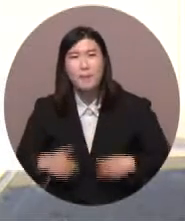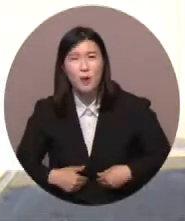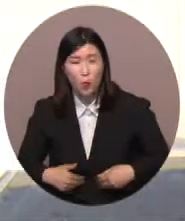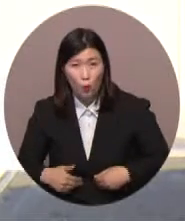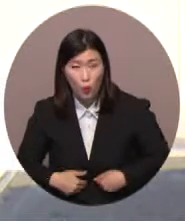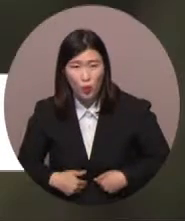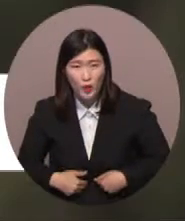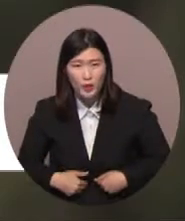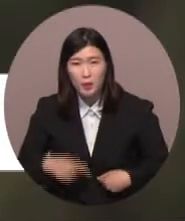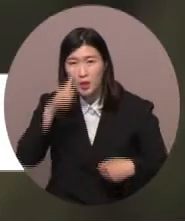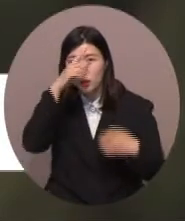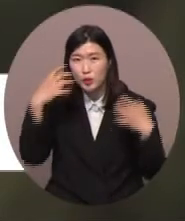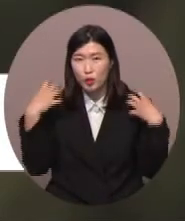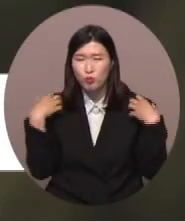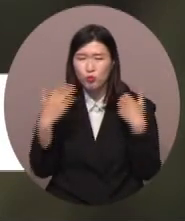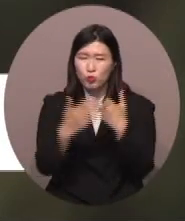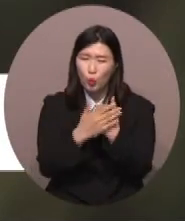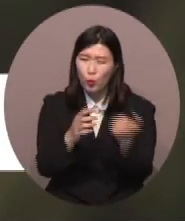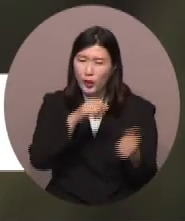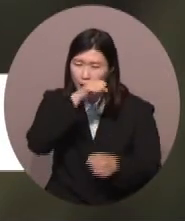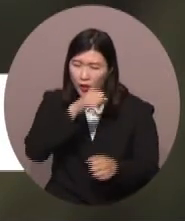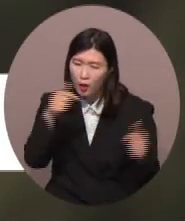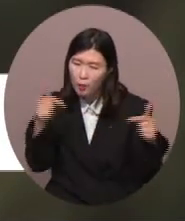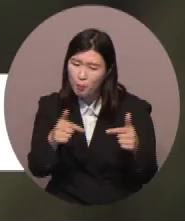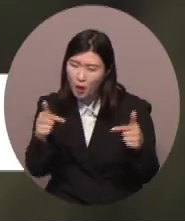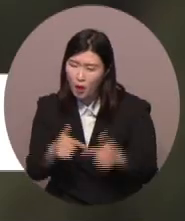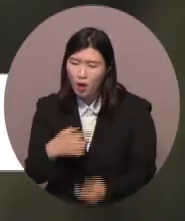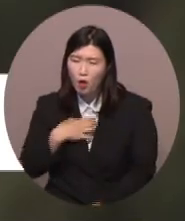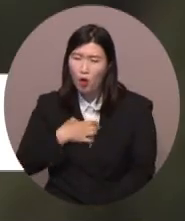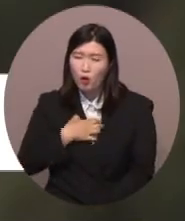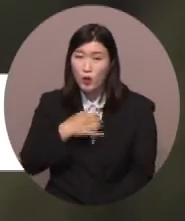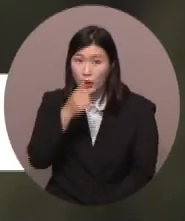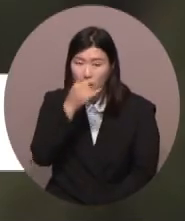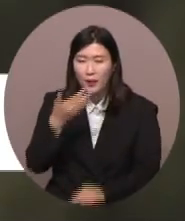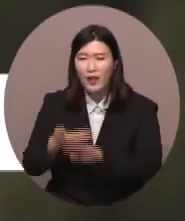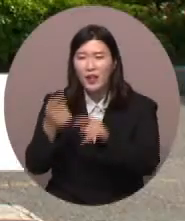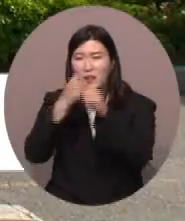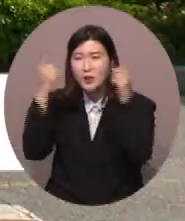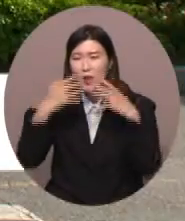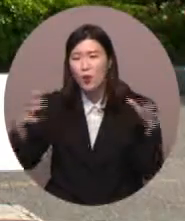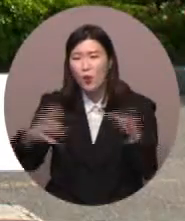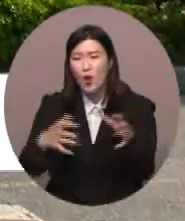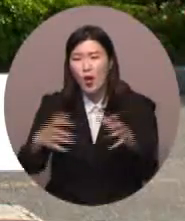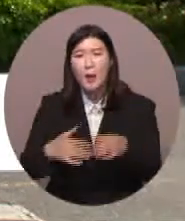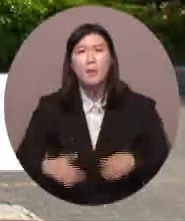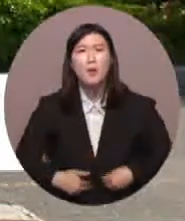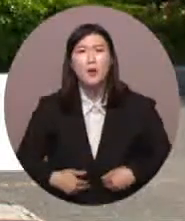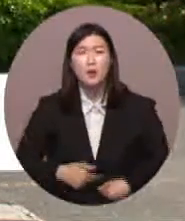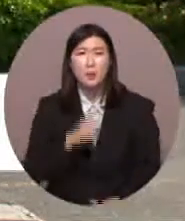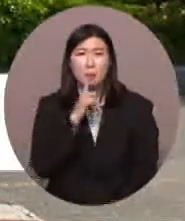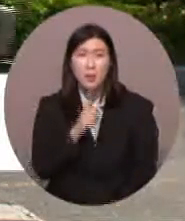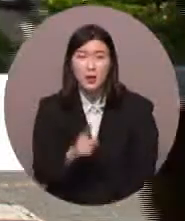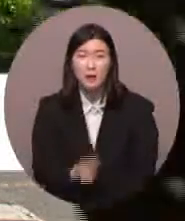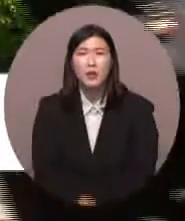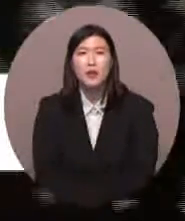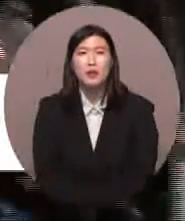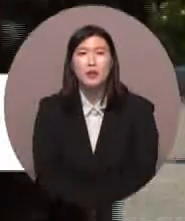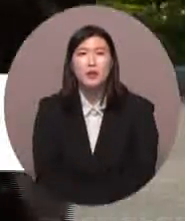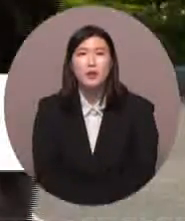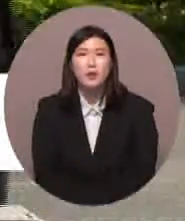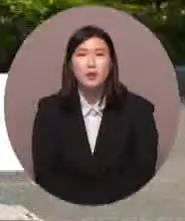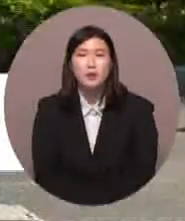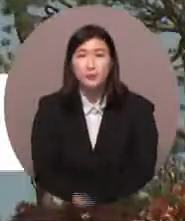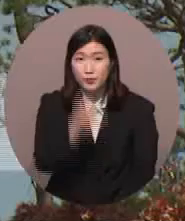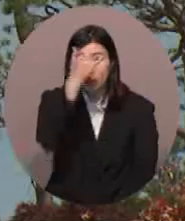정부 재정지원과 예산 절감 등이 가능한 매부 대학과의 통합이 긍정적 대안이 될 수 있는 것으로 분석했습니다